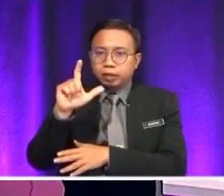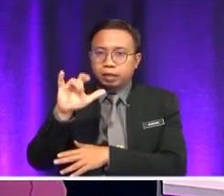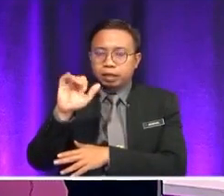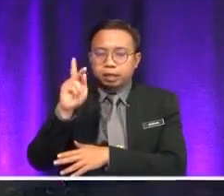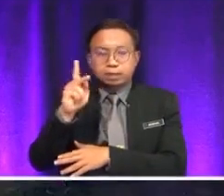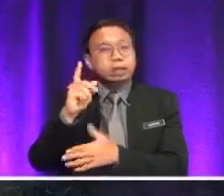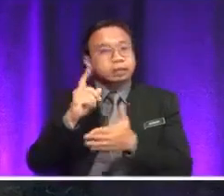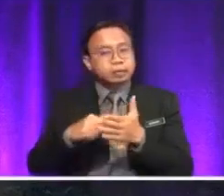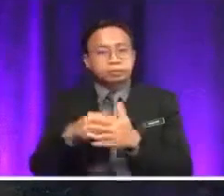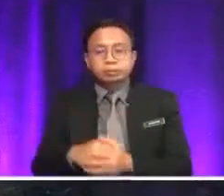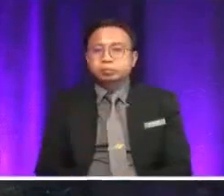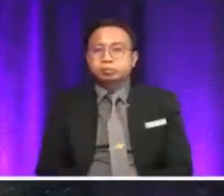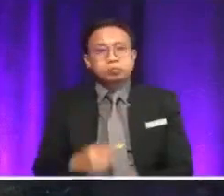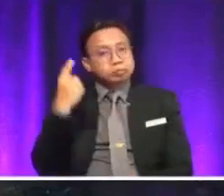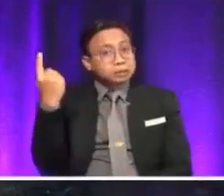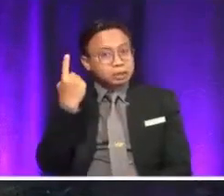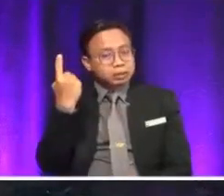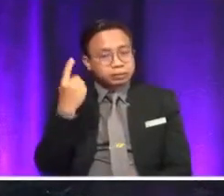itu konflik? Ui, selalu cikgu.